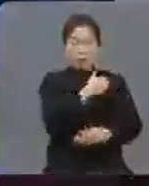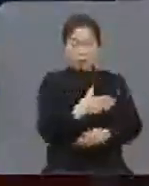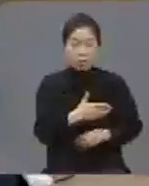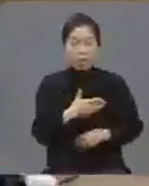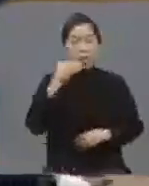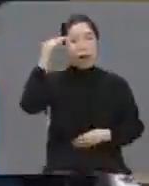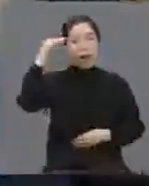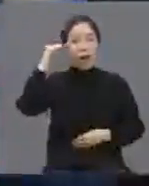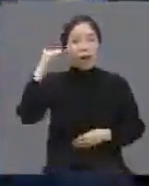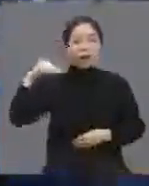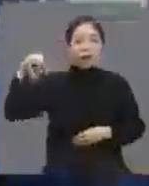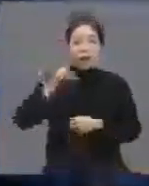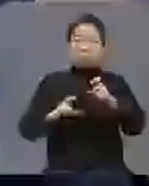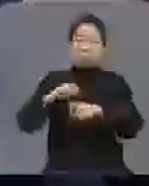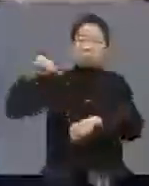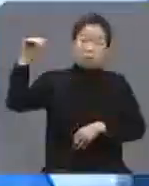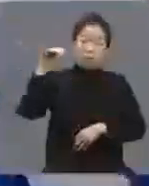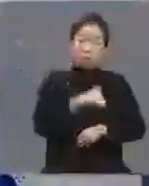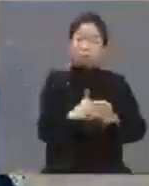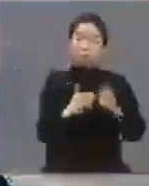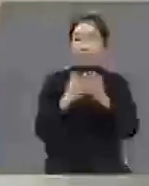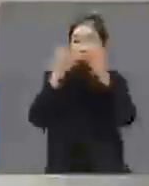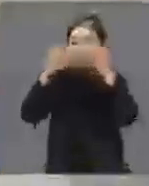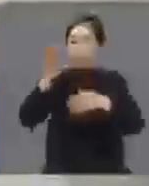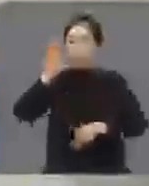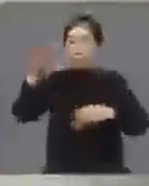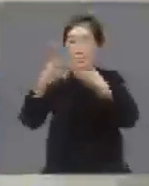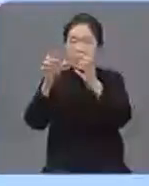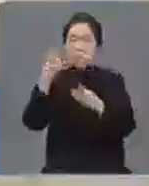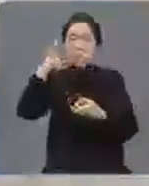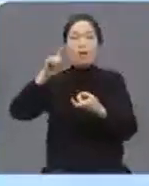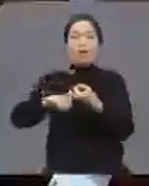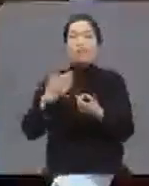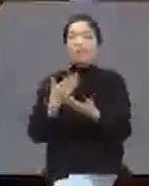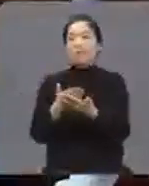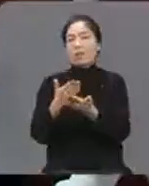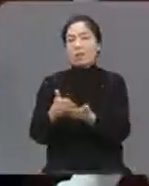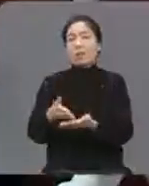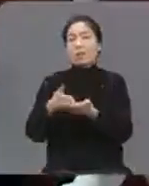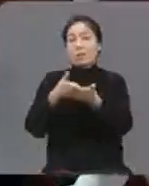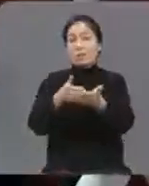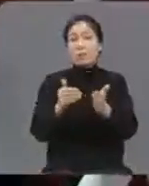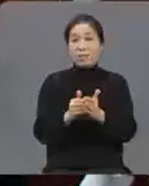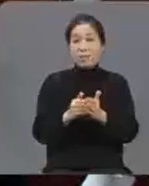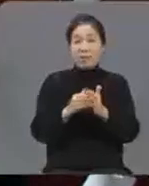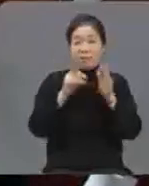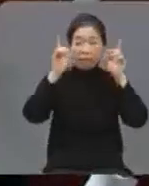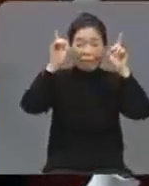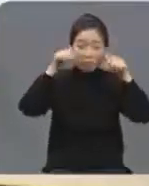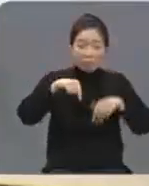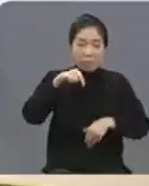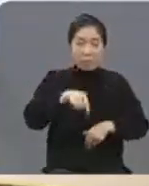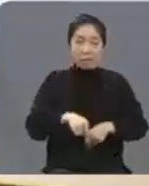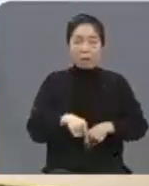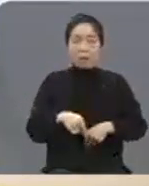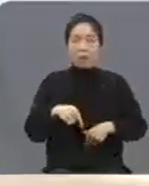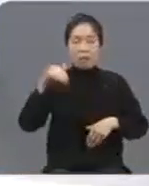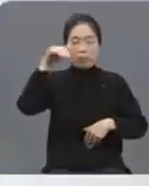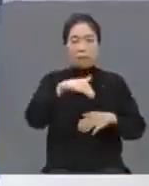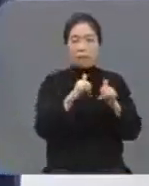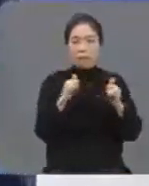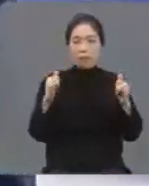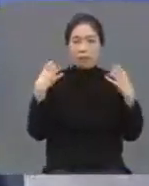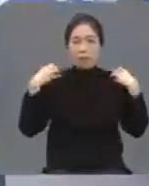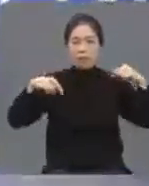새로 창당한 새로운 미래에 관심을 가져 달라고 촉구했습니다이 위원장은 무능하고 타락한 사람들이 정치를 독점해